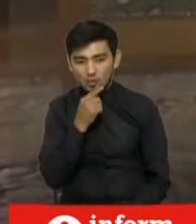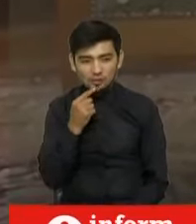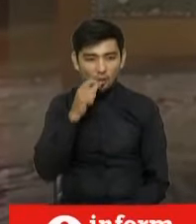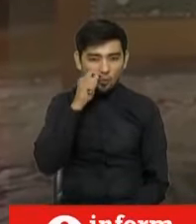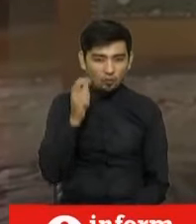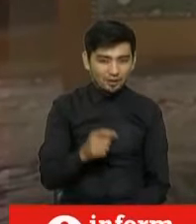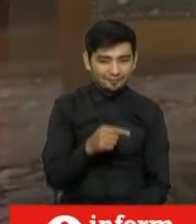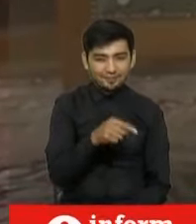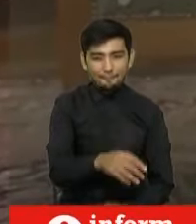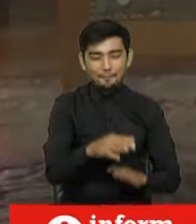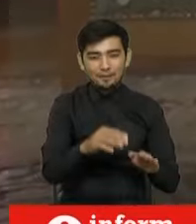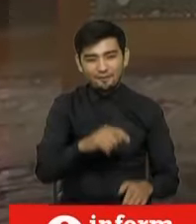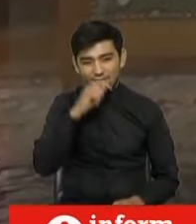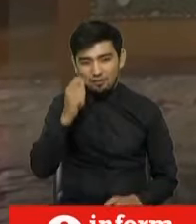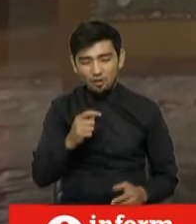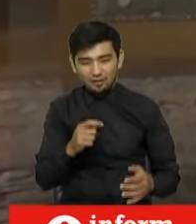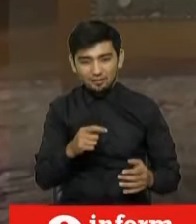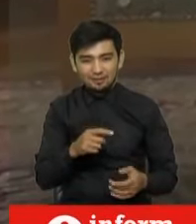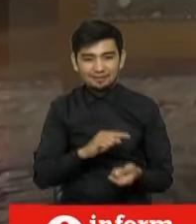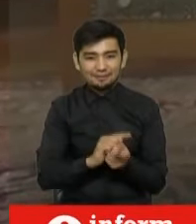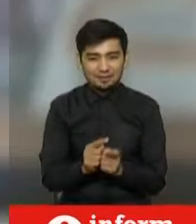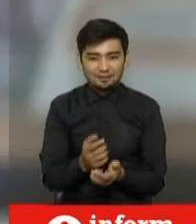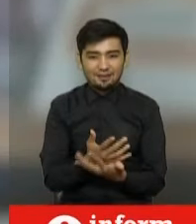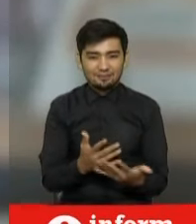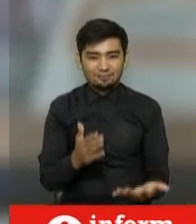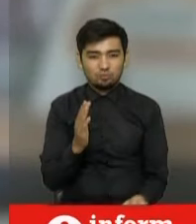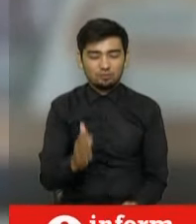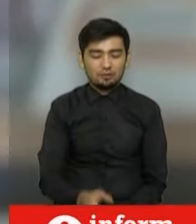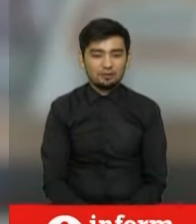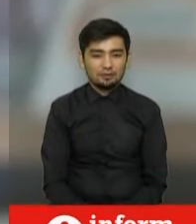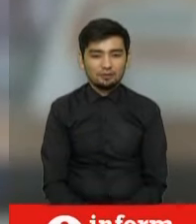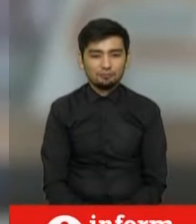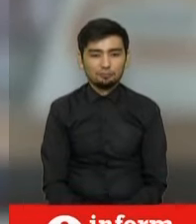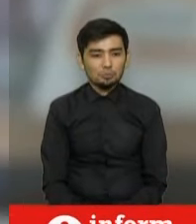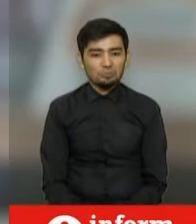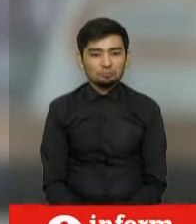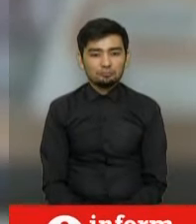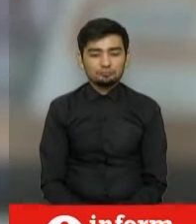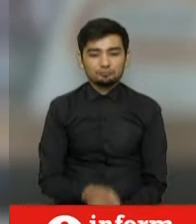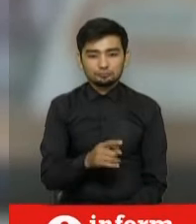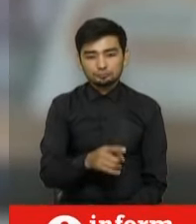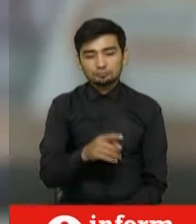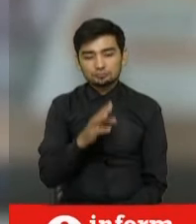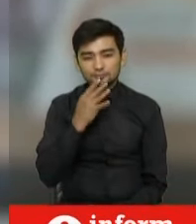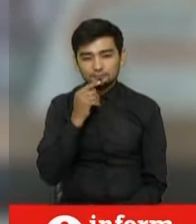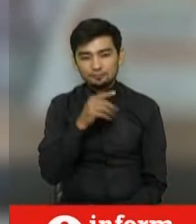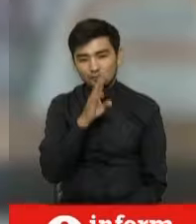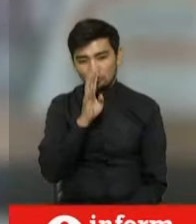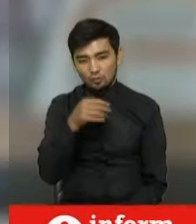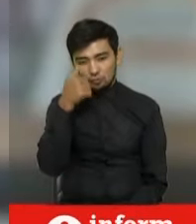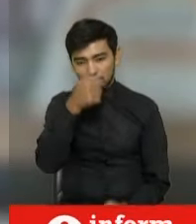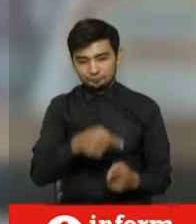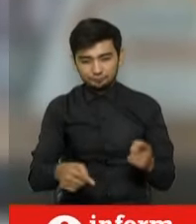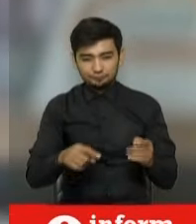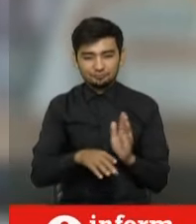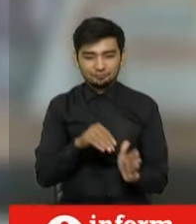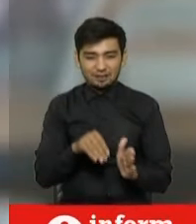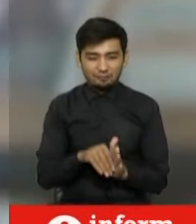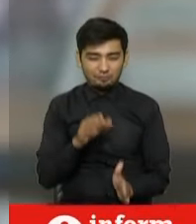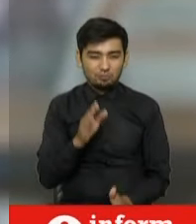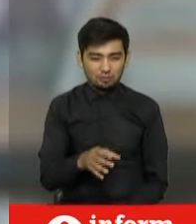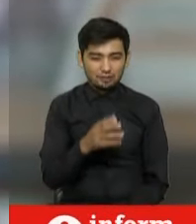Украина арасындағы қақтығысқа өзгерістер алып келеді. Америкадағы жыл сайын болатын президент сайлаудың халықаралық саясатта тікелей ықпалы